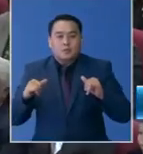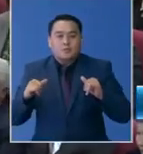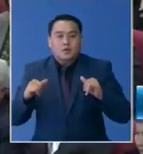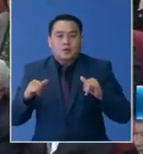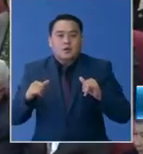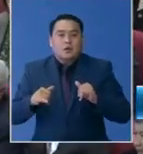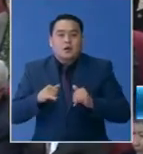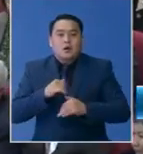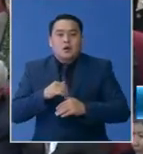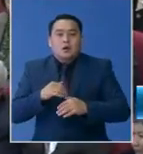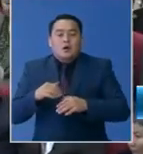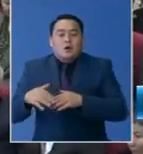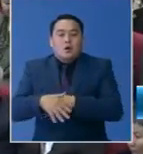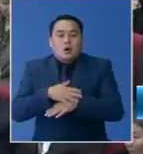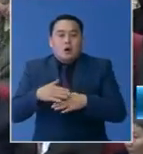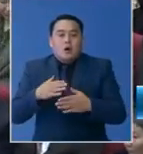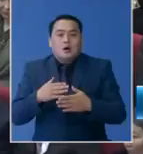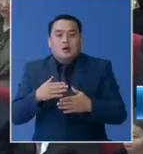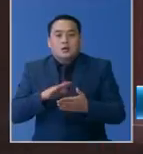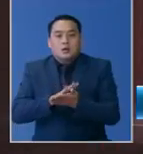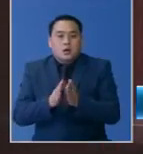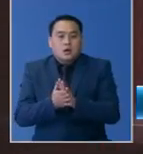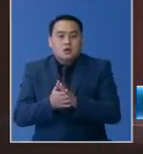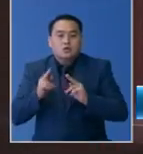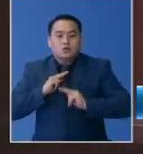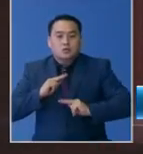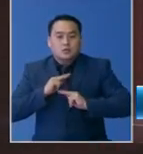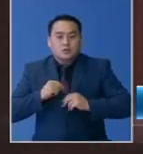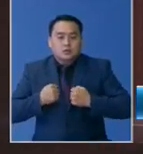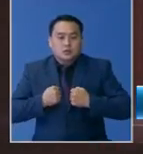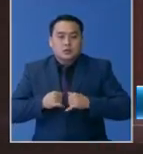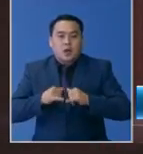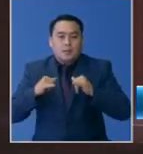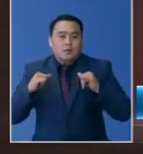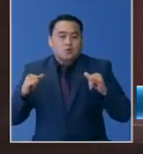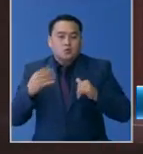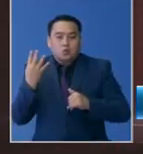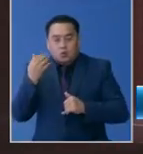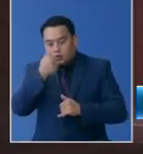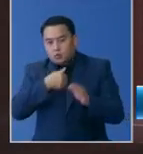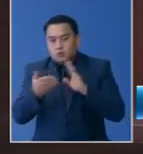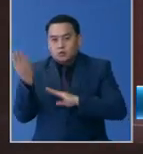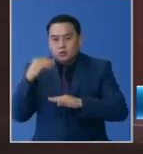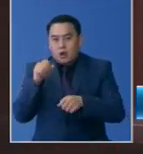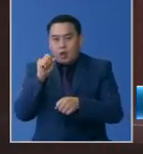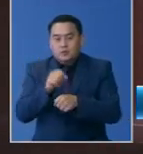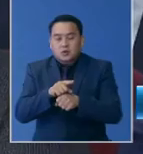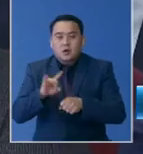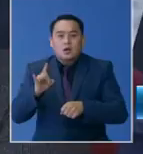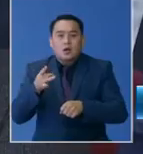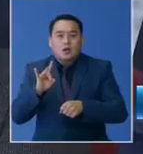Тегеурінді тетігі көп. Бірі қоғамдық келісім кеңестері. Жұмысын нығайтуды елбасы 4 жыл бұрын тапсырған болатын. Республика